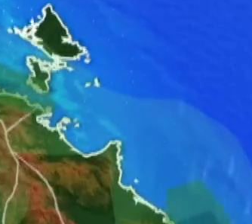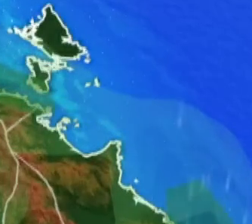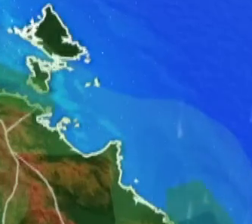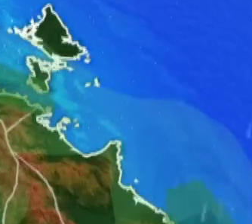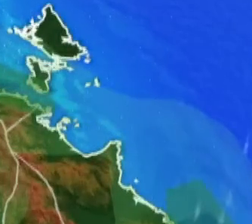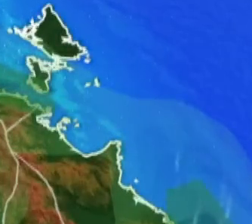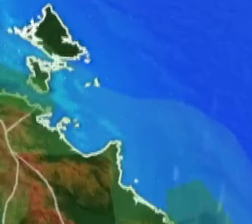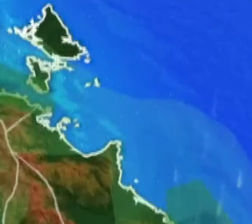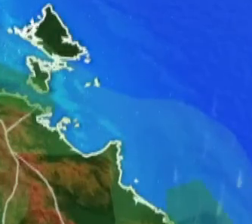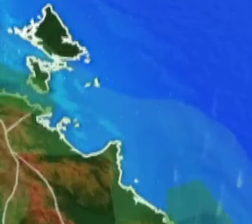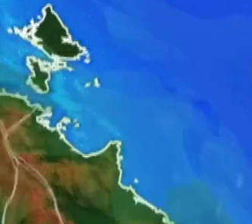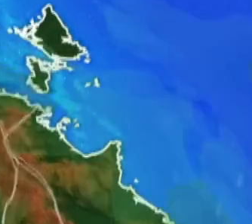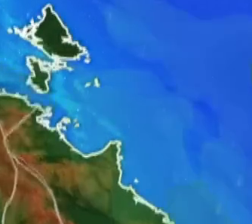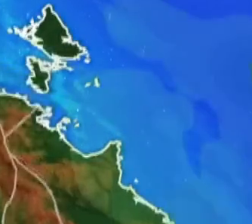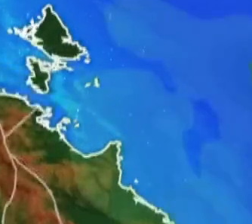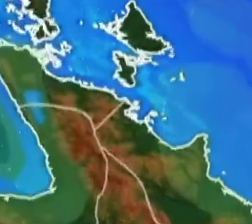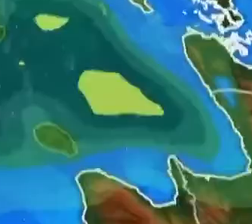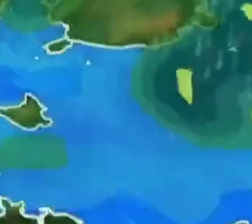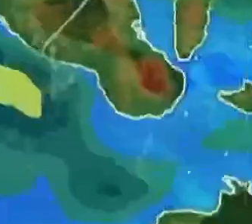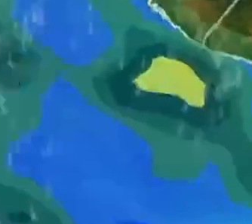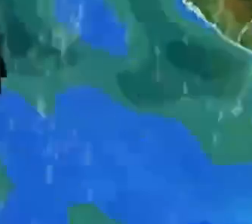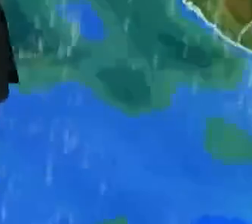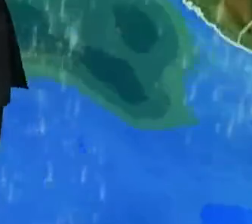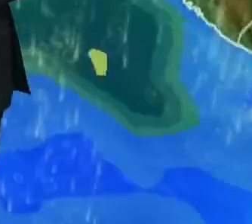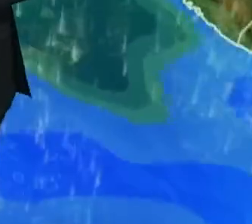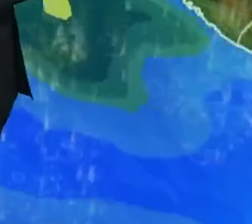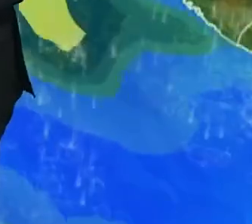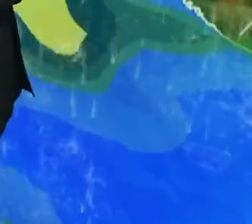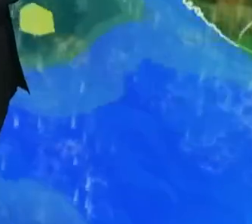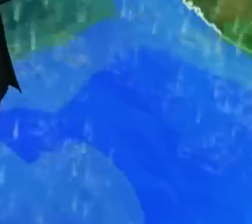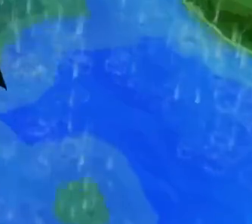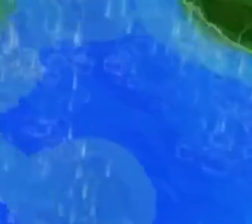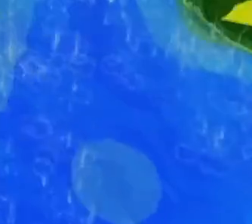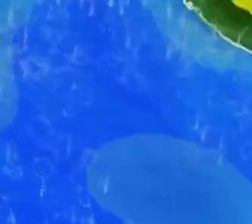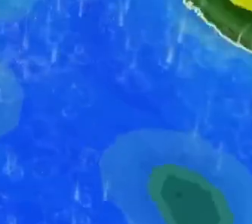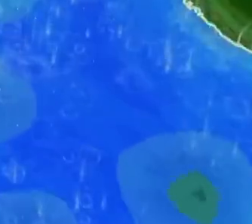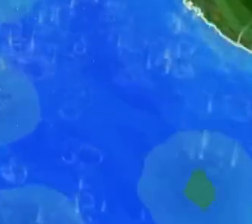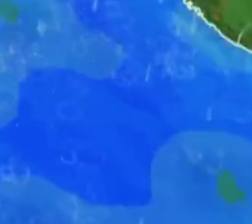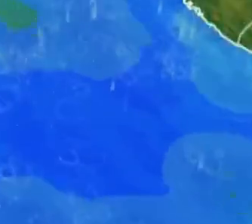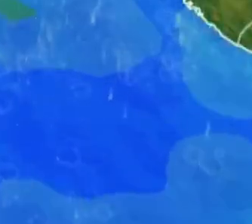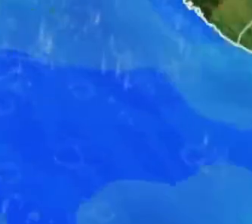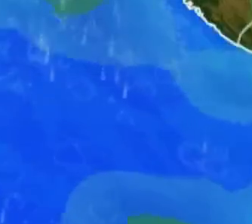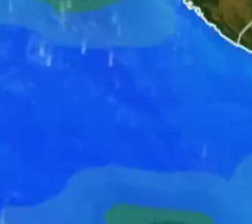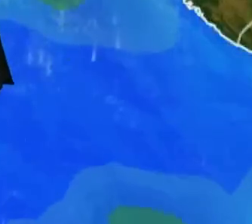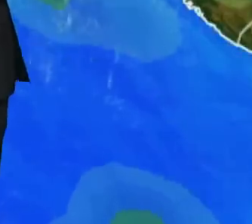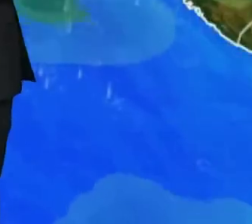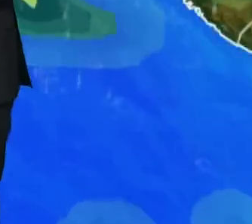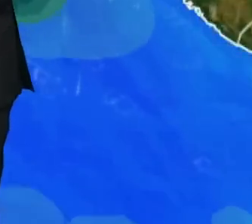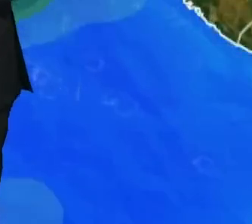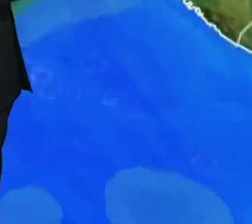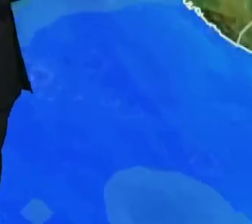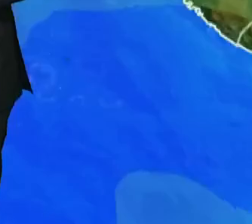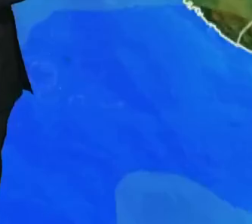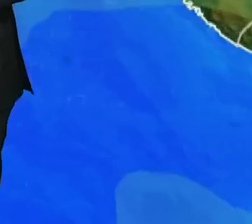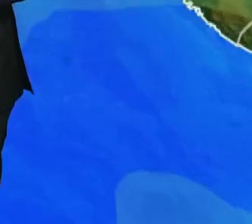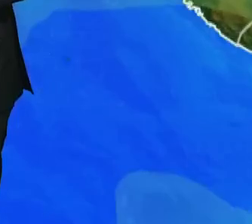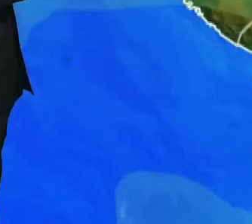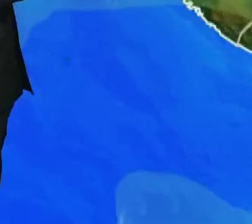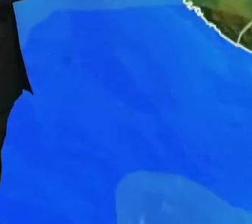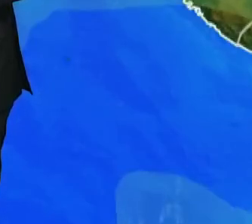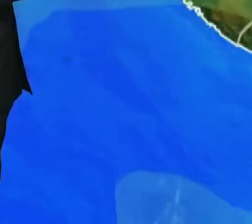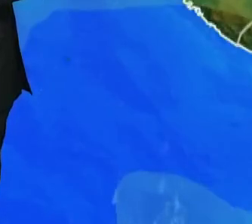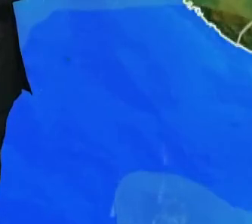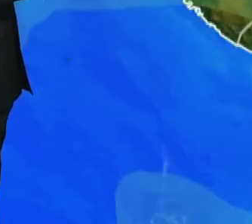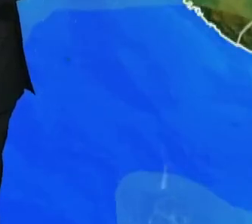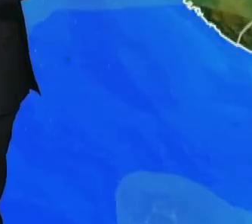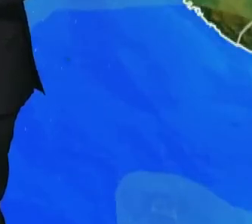Bohol. Sa Palawan, maulan maghapon sa halos buong probinsya, pero pagsapit po ng gabi sa hilagang bahagi na lamang may